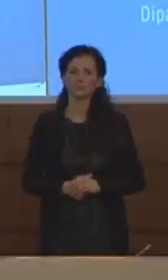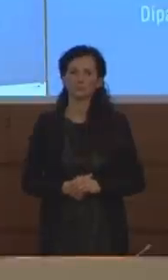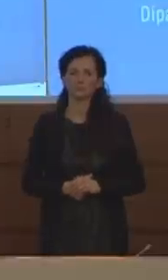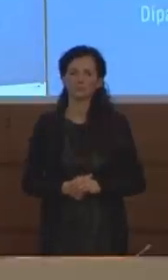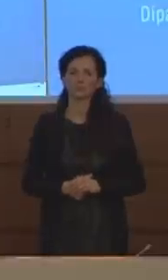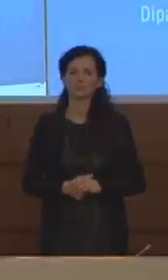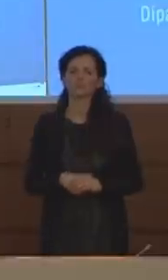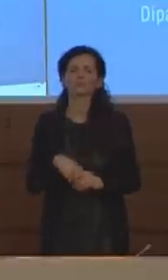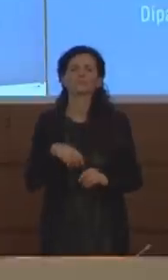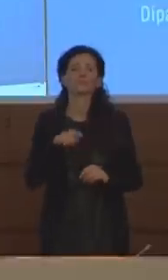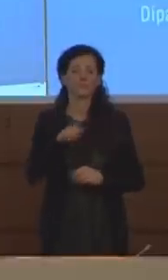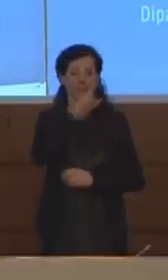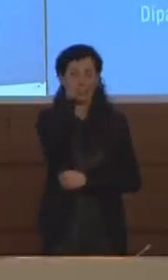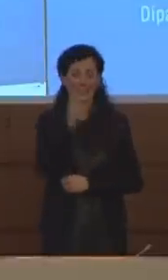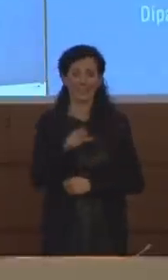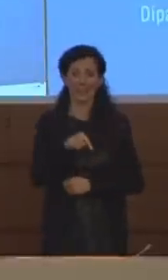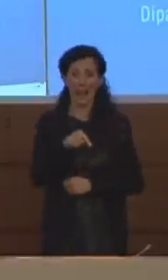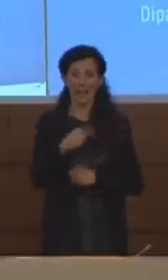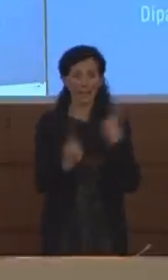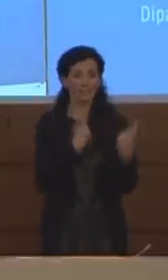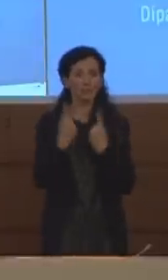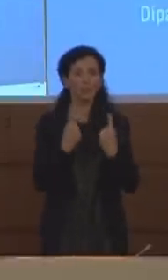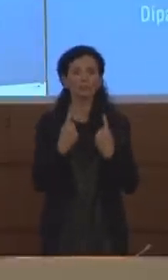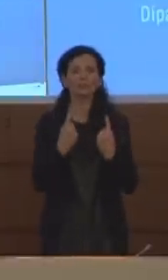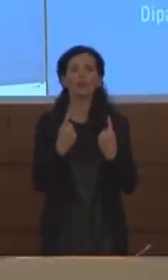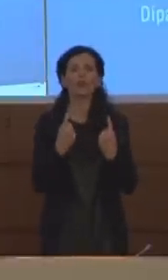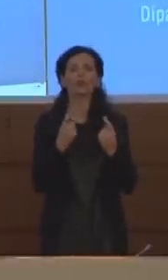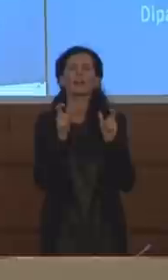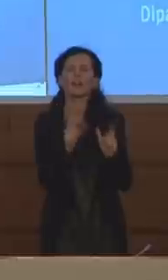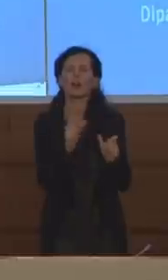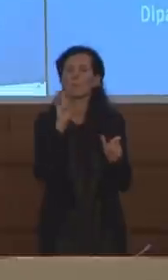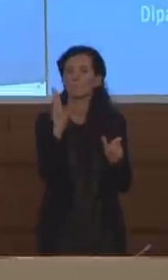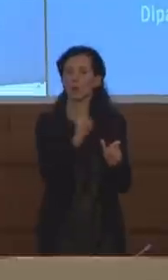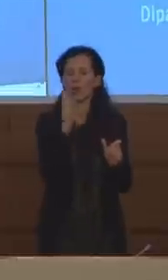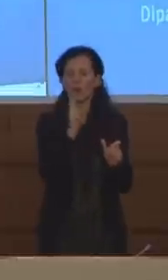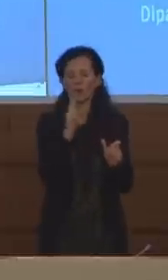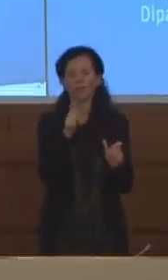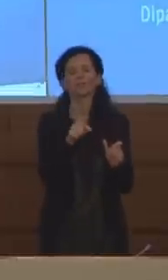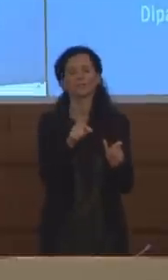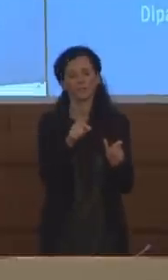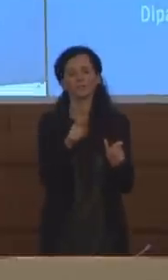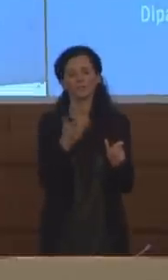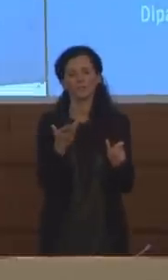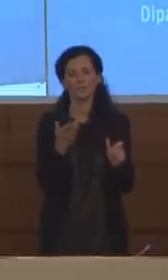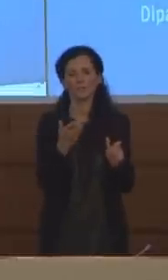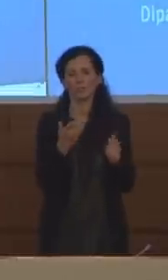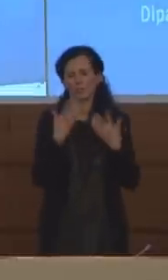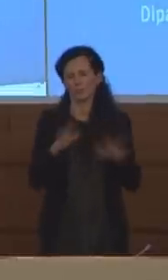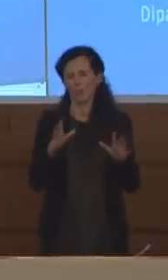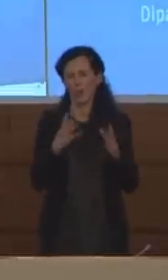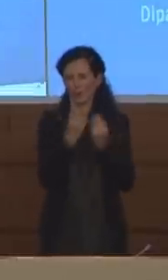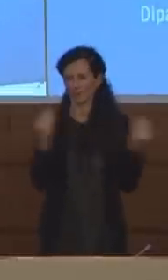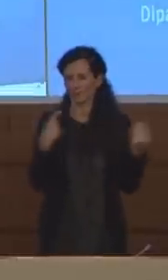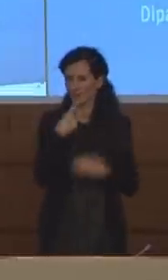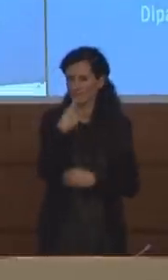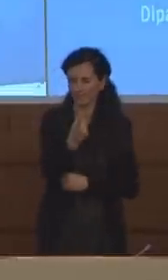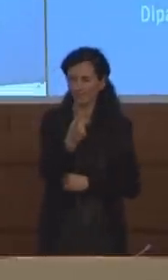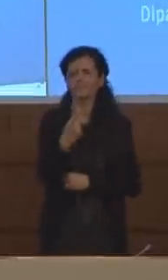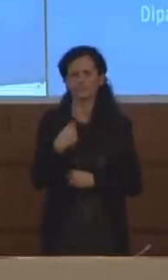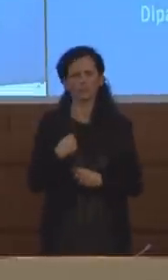tema della mortalità in italia è un tema importante e abbiamo parlato più volte abbiamo dato alcuni elementi di